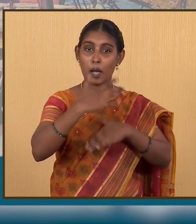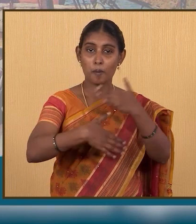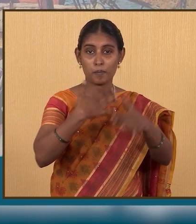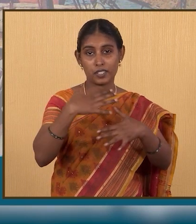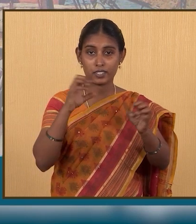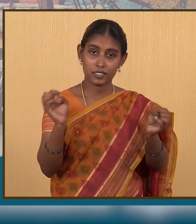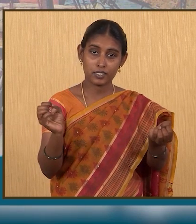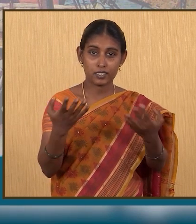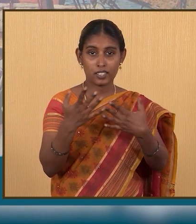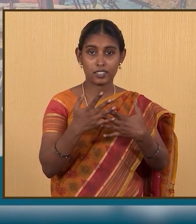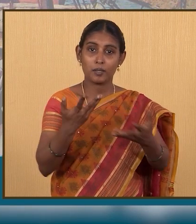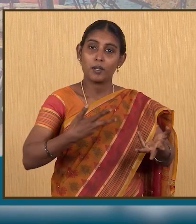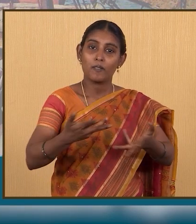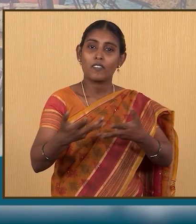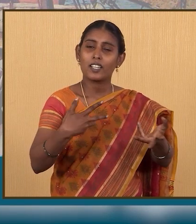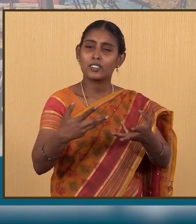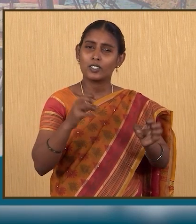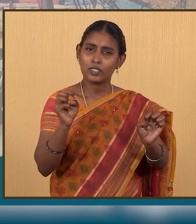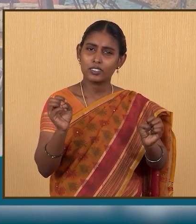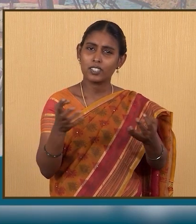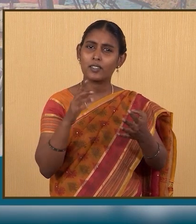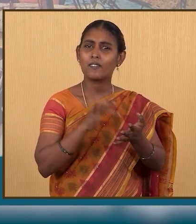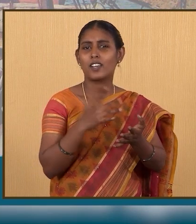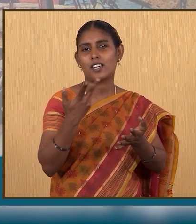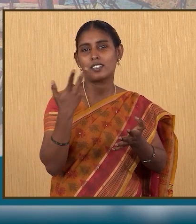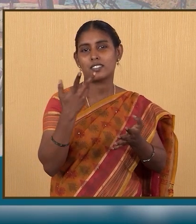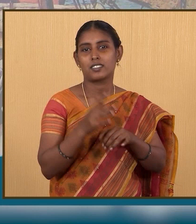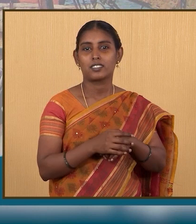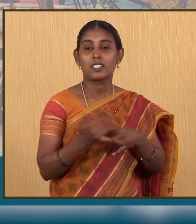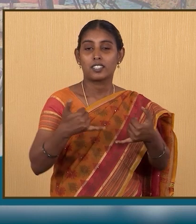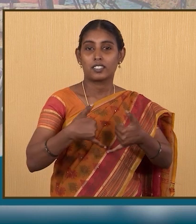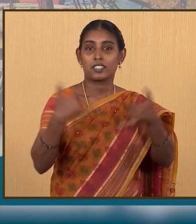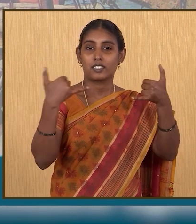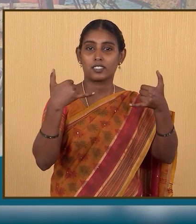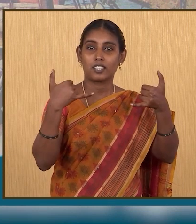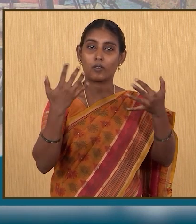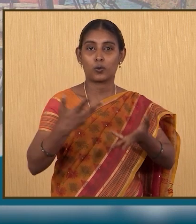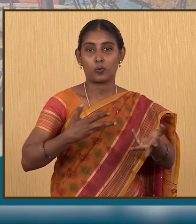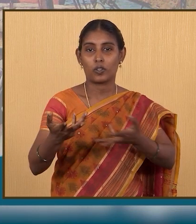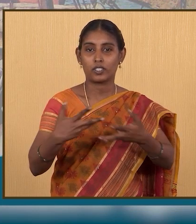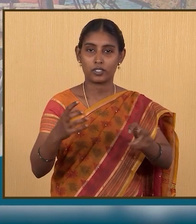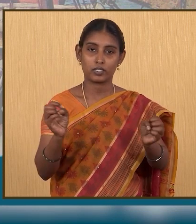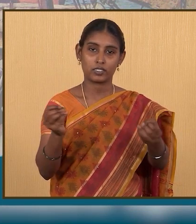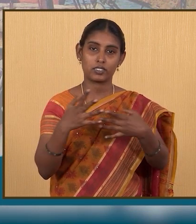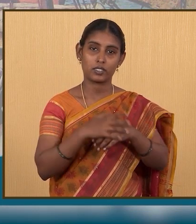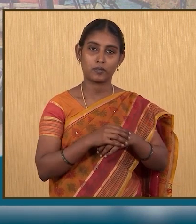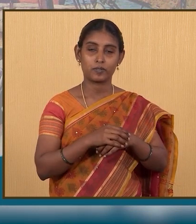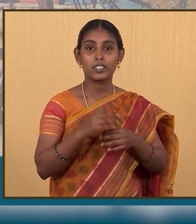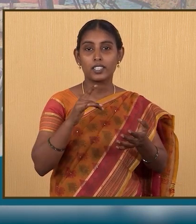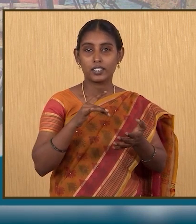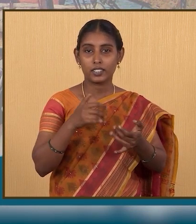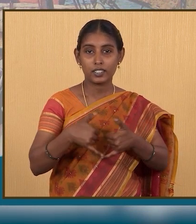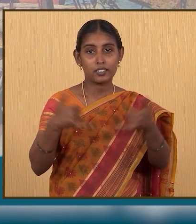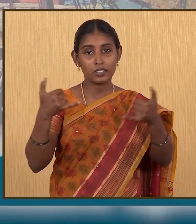கம்பெனி ஸ்டார்ட் பண்ணியாச்சு, அடுத்தது வர்த்தகம் செய்கிறதுக்கு போகணும் இல்லையா, அது எங்கன்னா நம்ம இந்தியாவுக்கு வர்த்தகம் செய்யணும்.